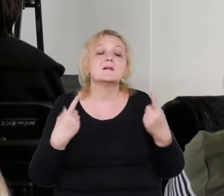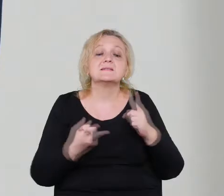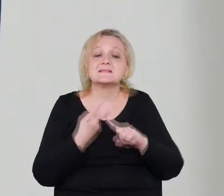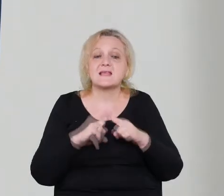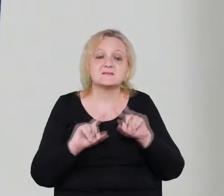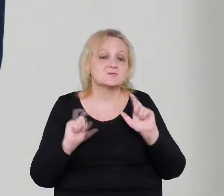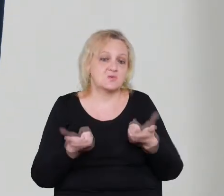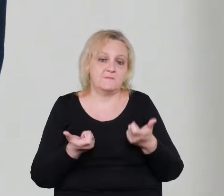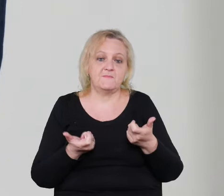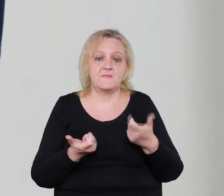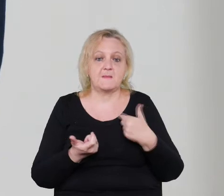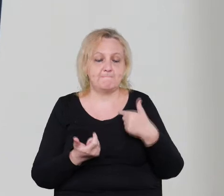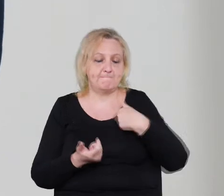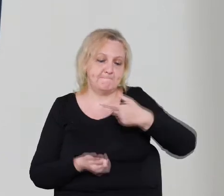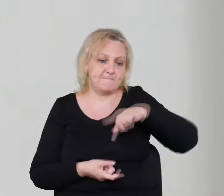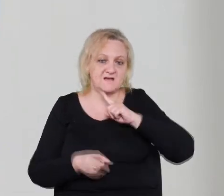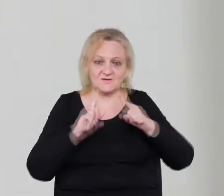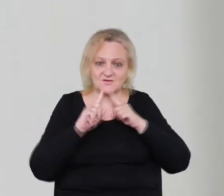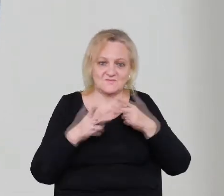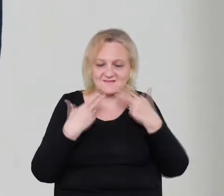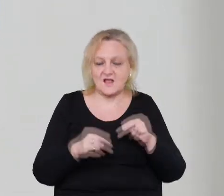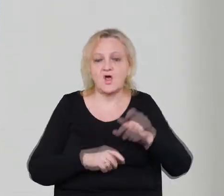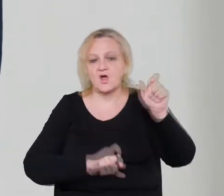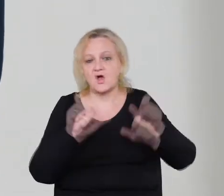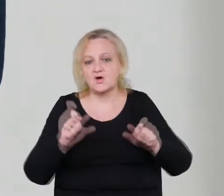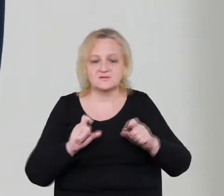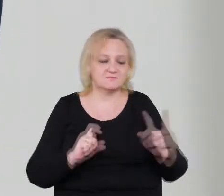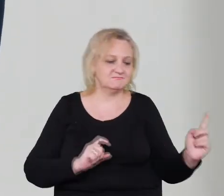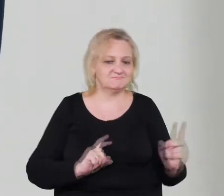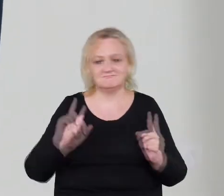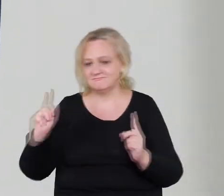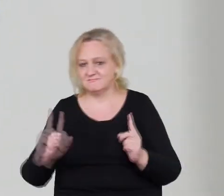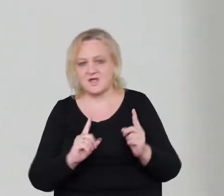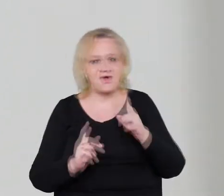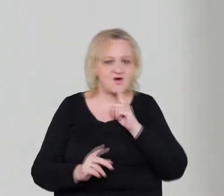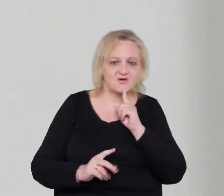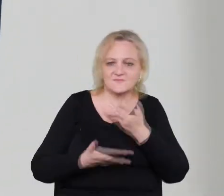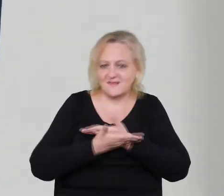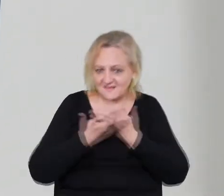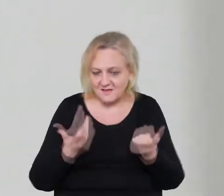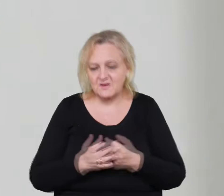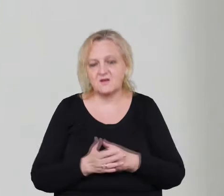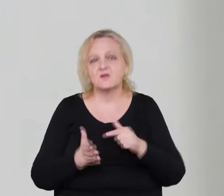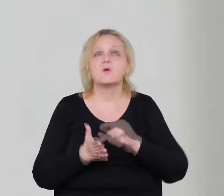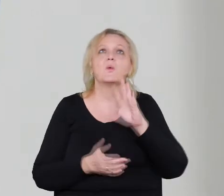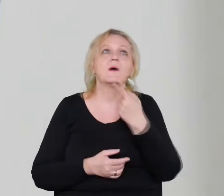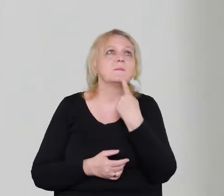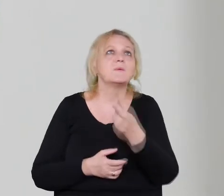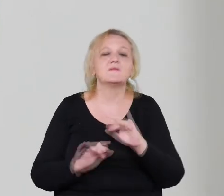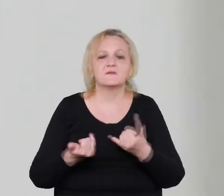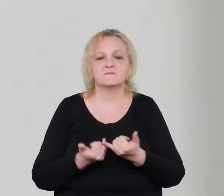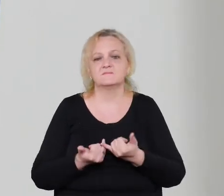po prostu No my nie rozmawiamy szczególności to osoby naprzeciw siebie nie rozmawiają w ogóle tylko to się ładnie nazywa